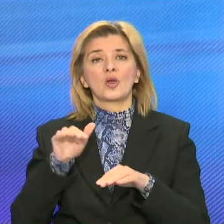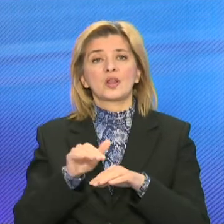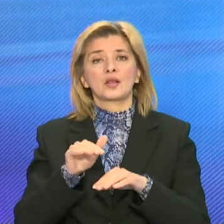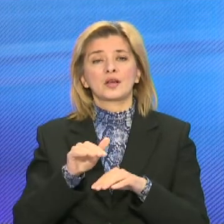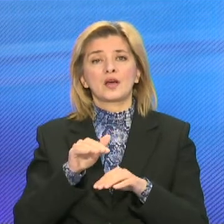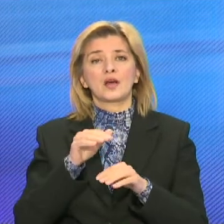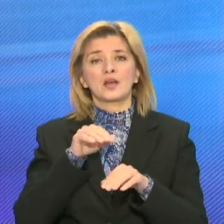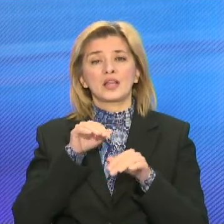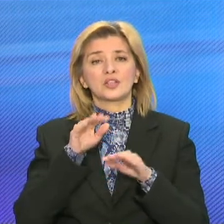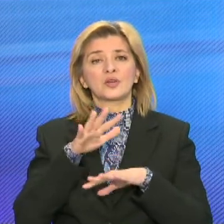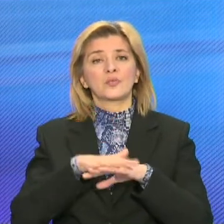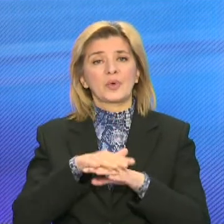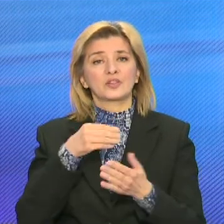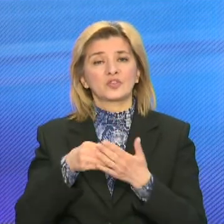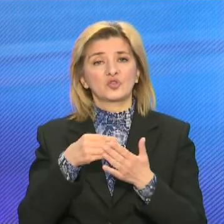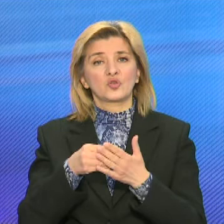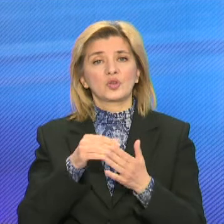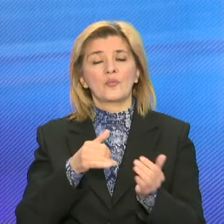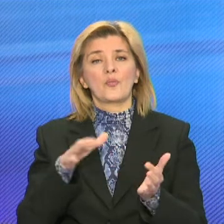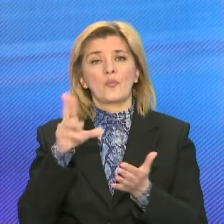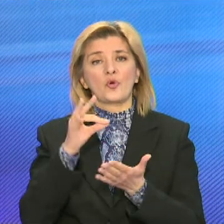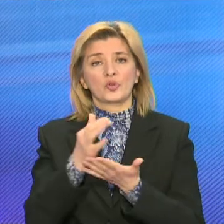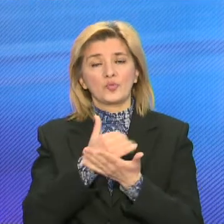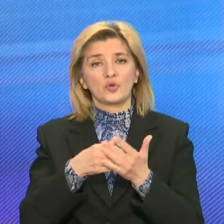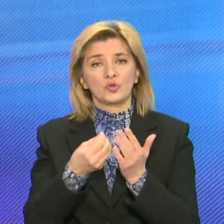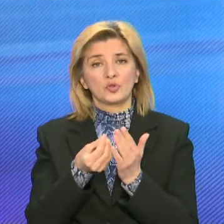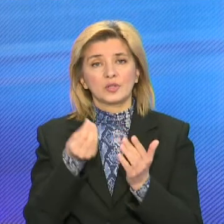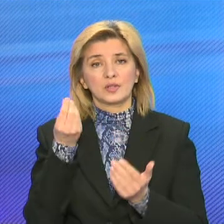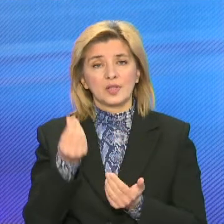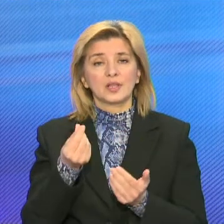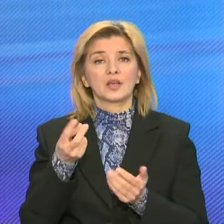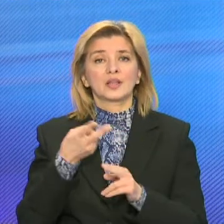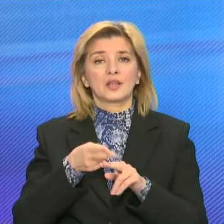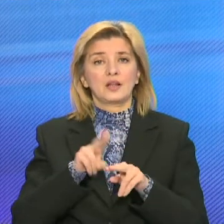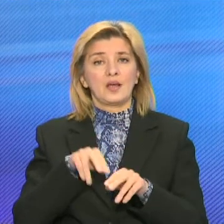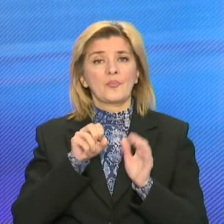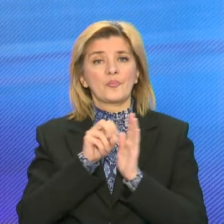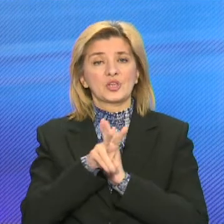як еще одна магчымасць оказать допомогу вымушенным беженцам из Украины.